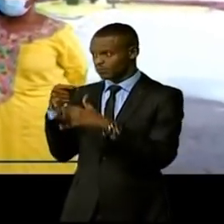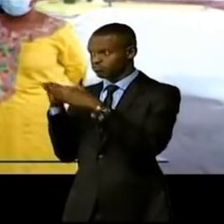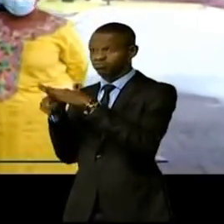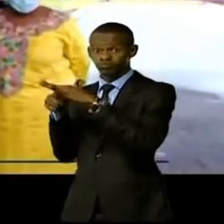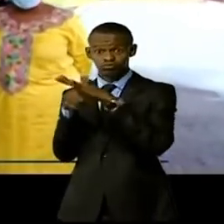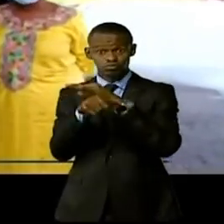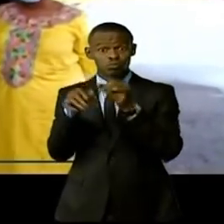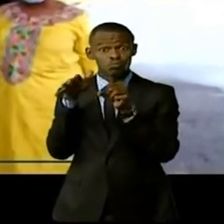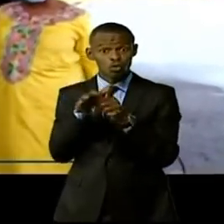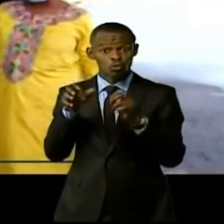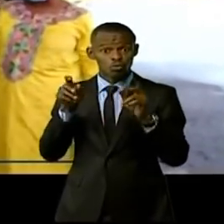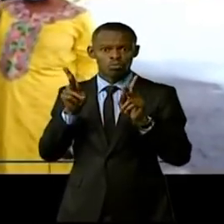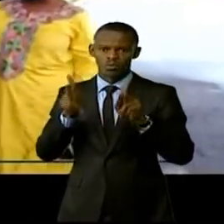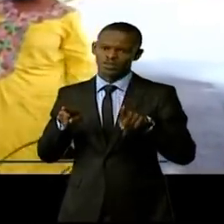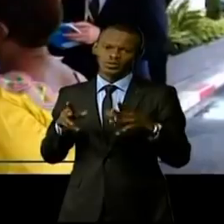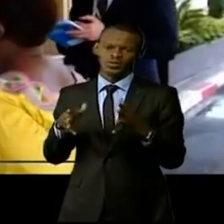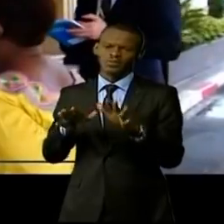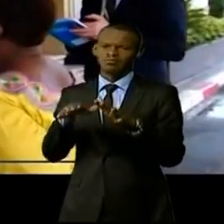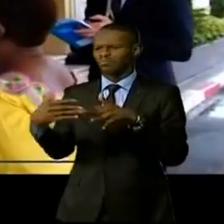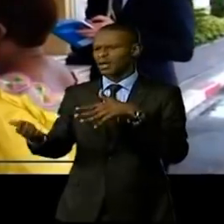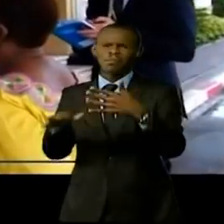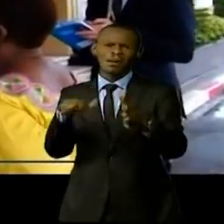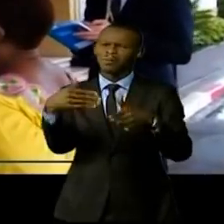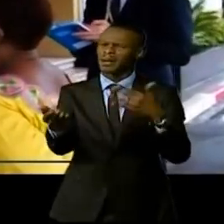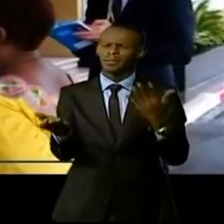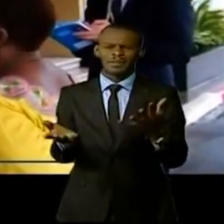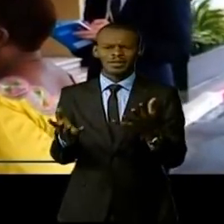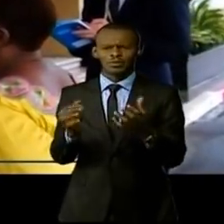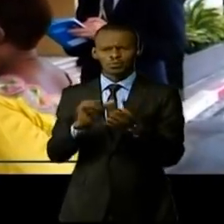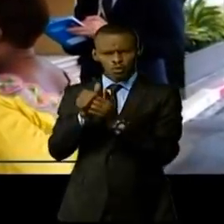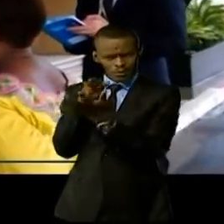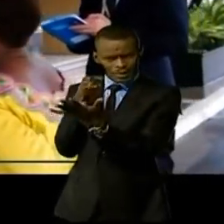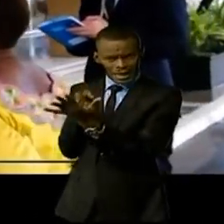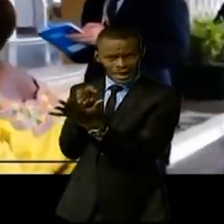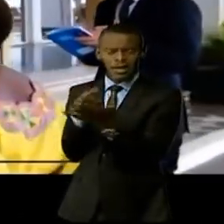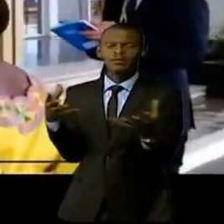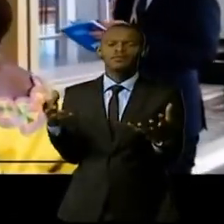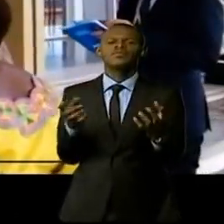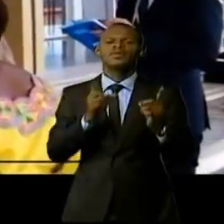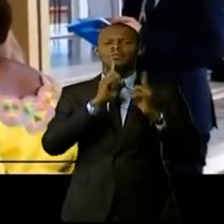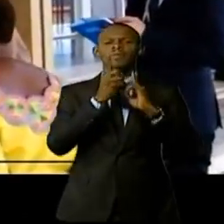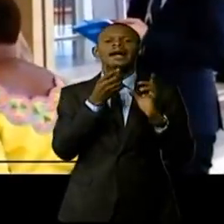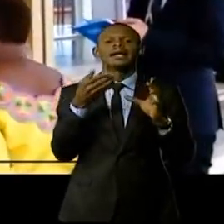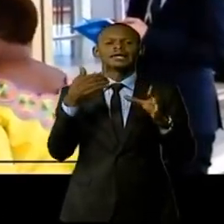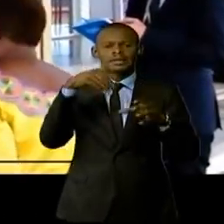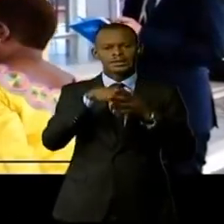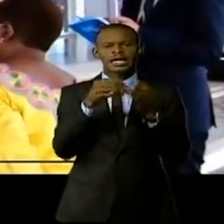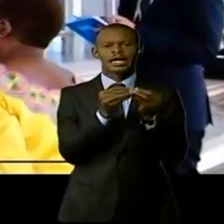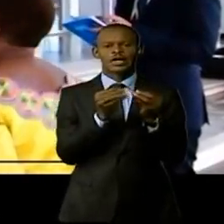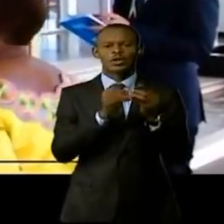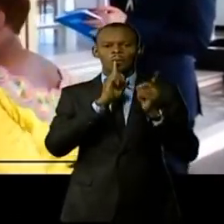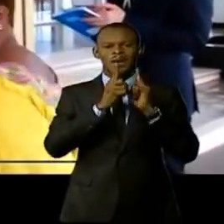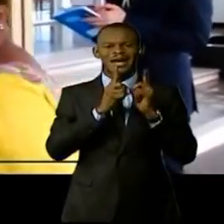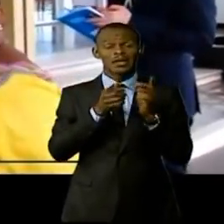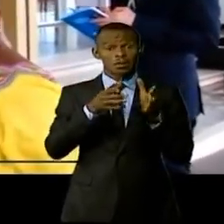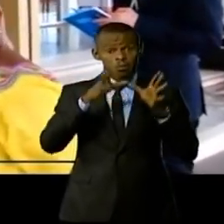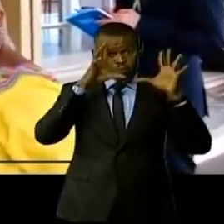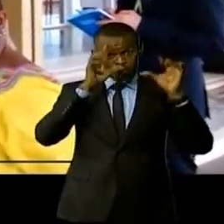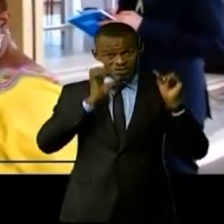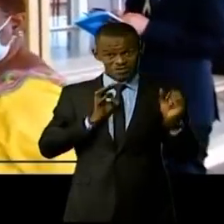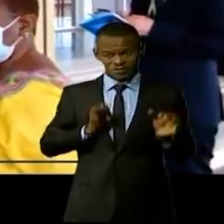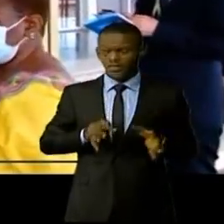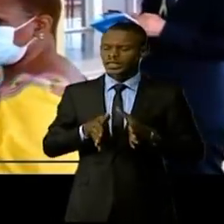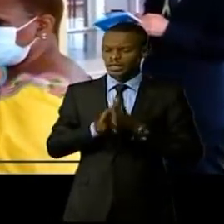à Ituri, était aussi au centre des préoccupations. Le président de la République en a appelé à une coopération politique